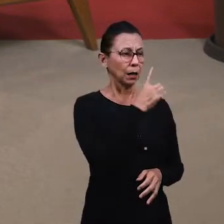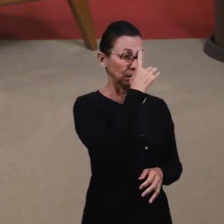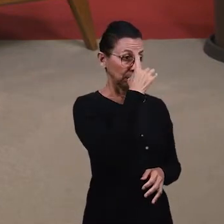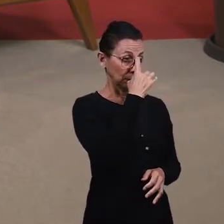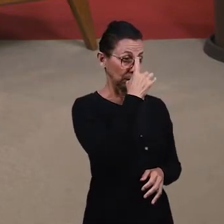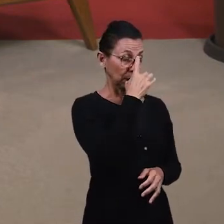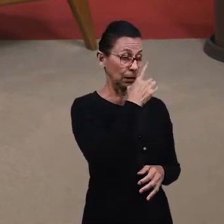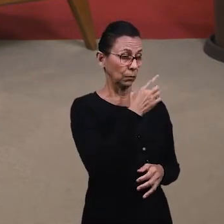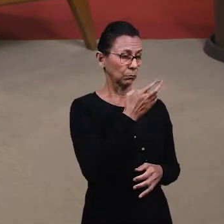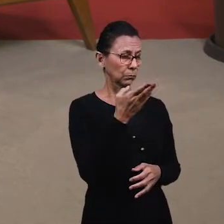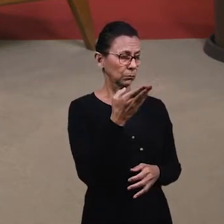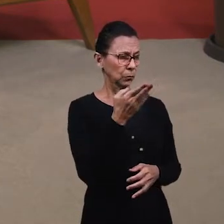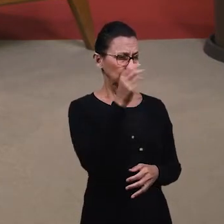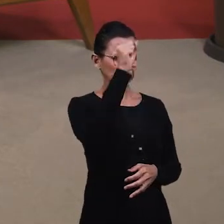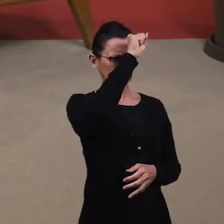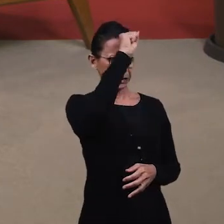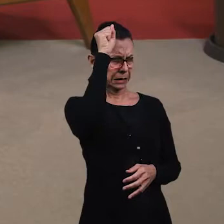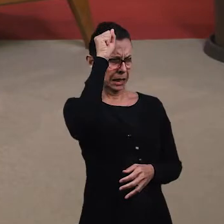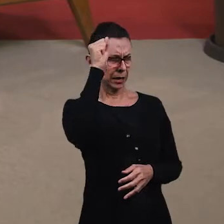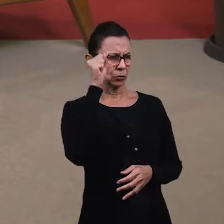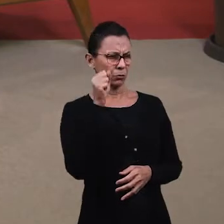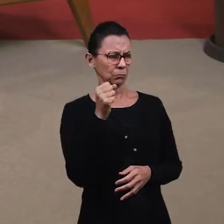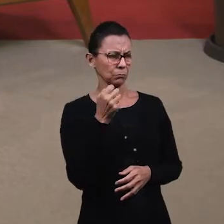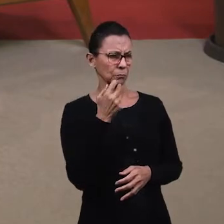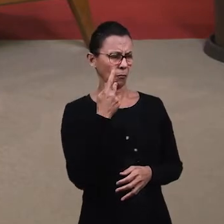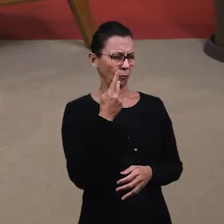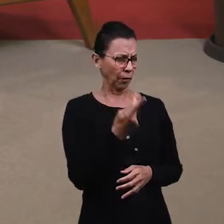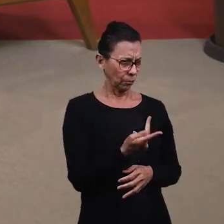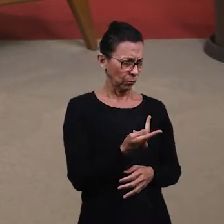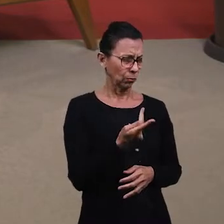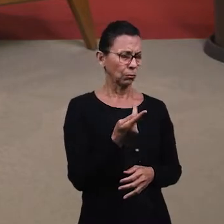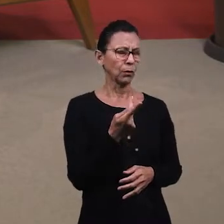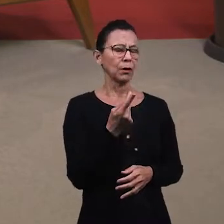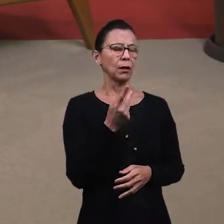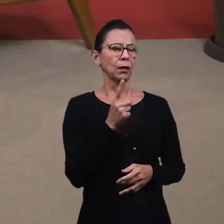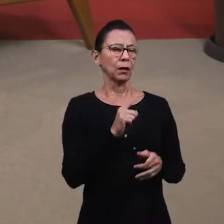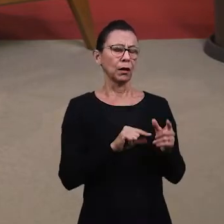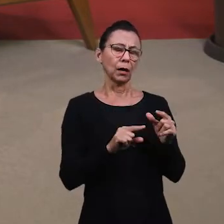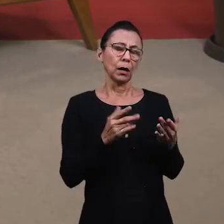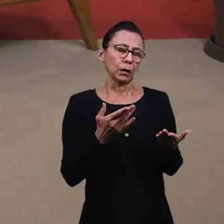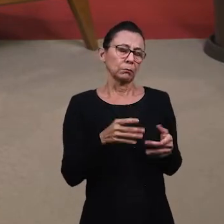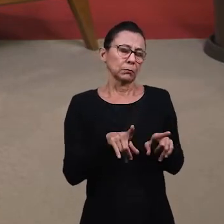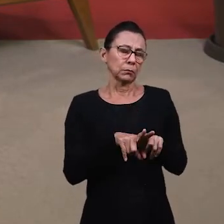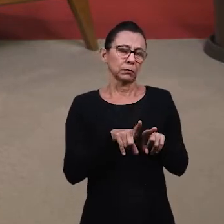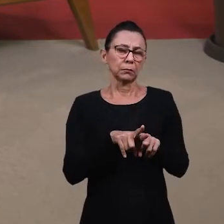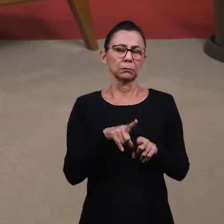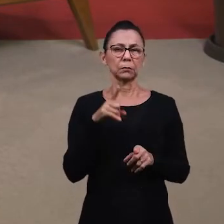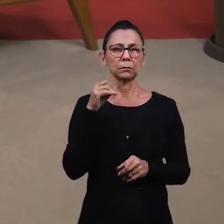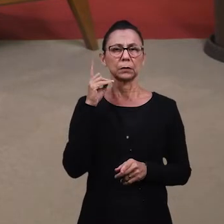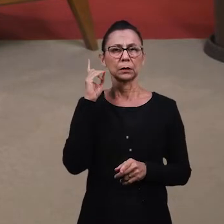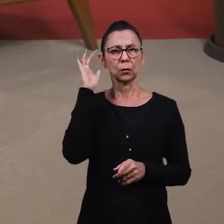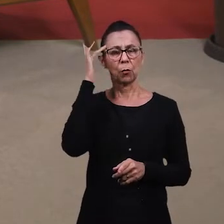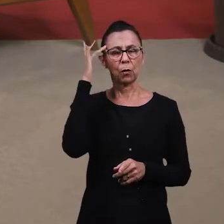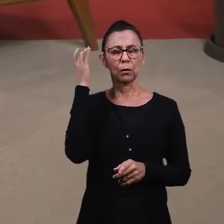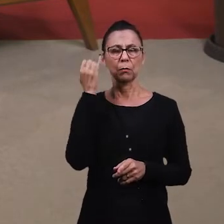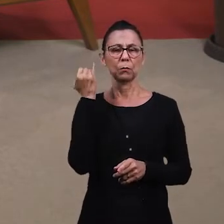fois qu'elle attend dans ce moment le retour du Seigneur Jésus, l'enlèvement, et elle attend